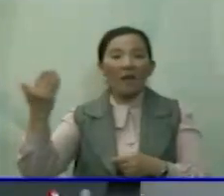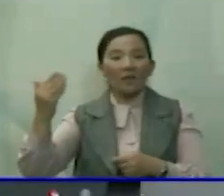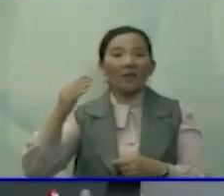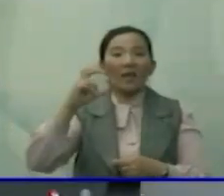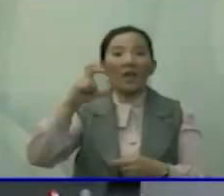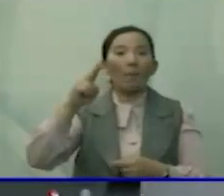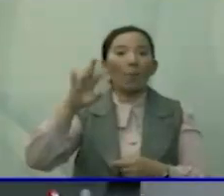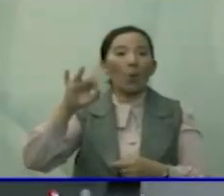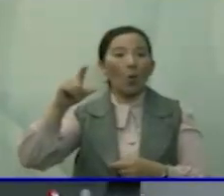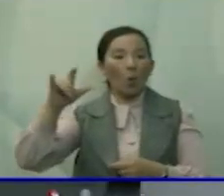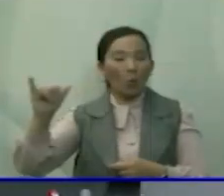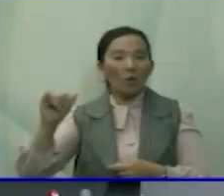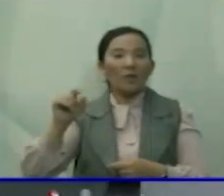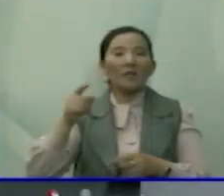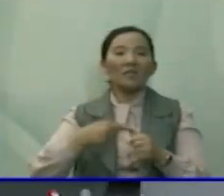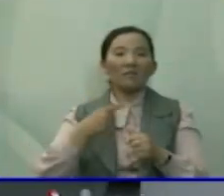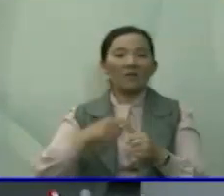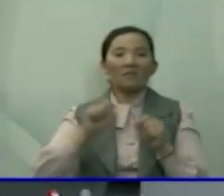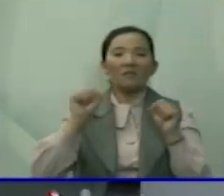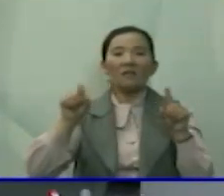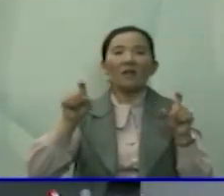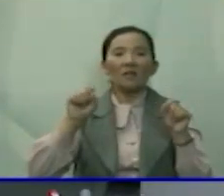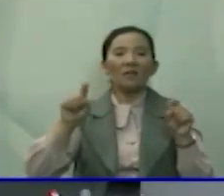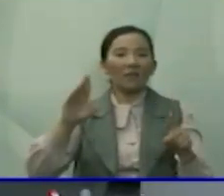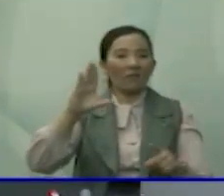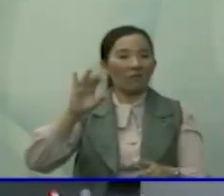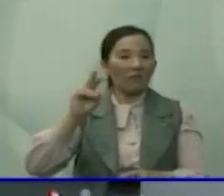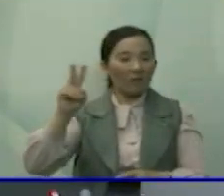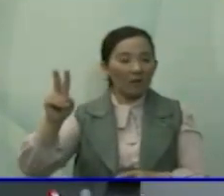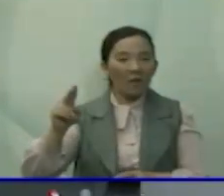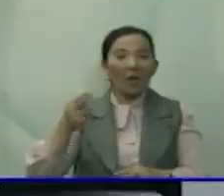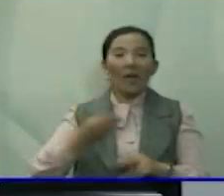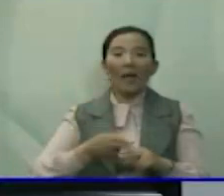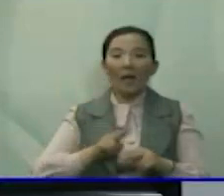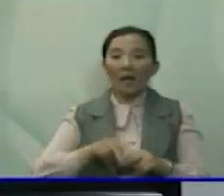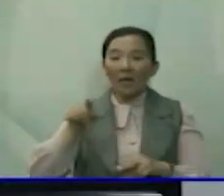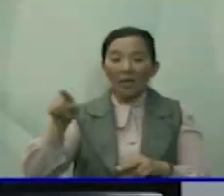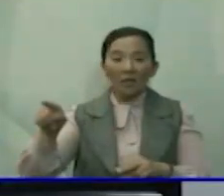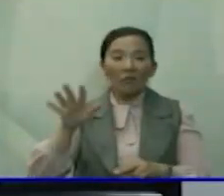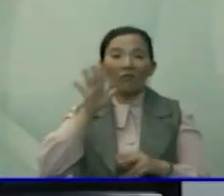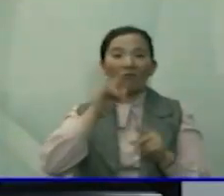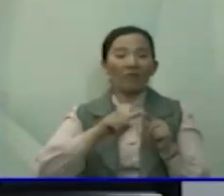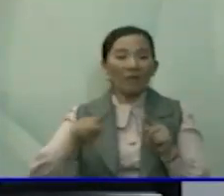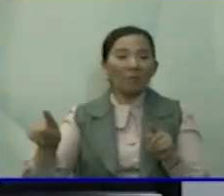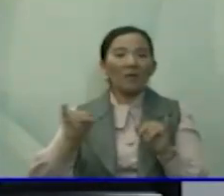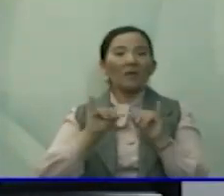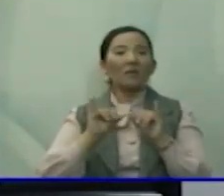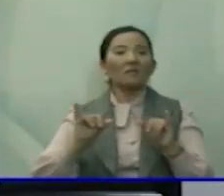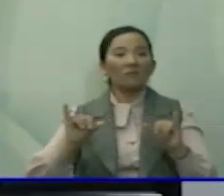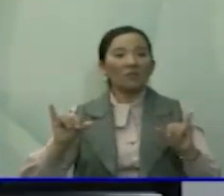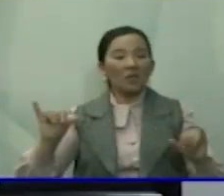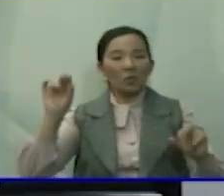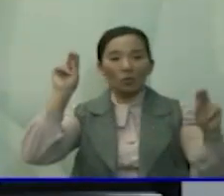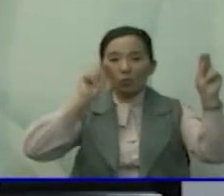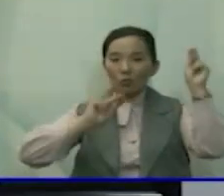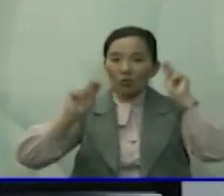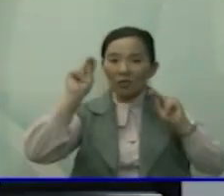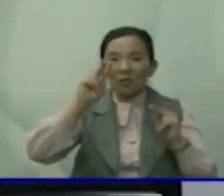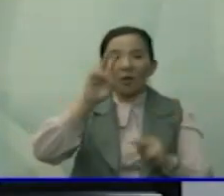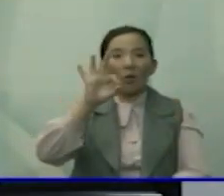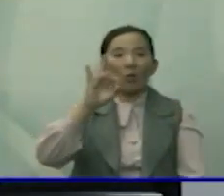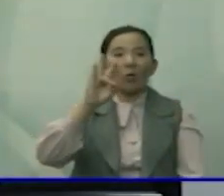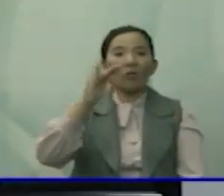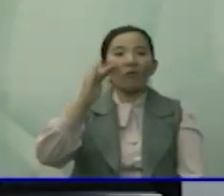веком ученого сословия именно в эту эпоху развивается учение конфуция